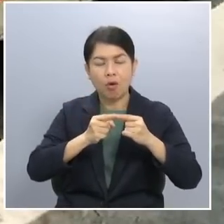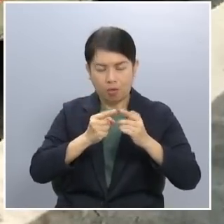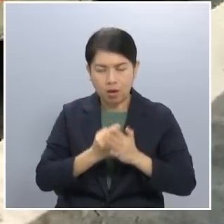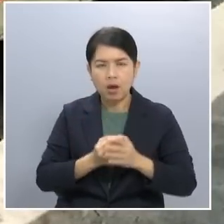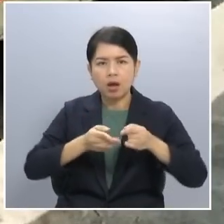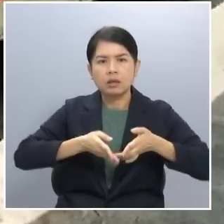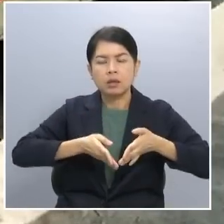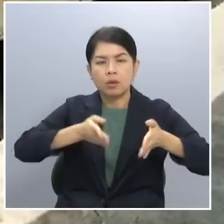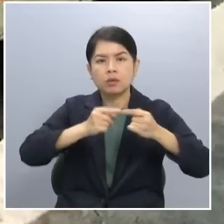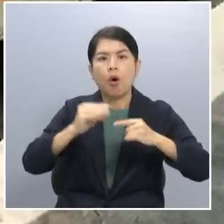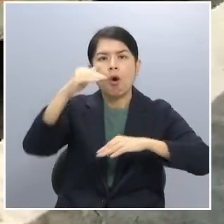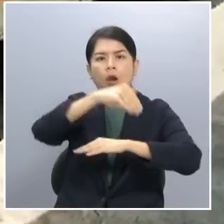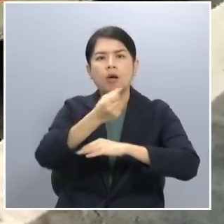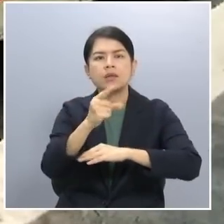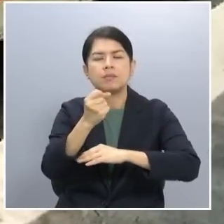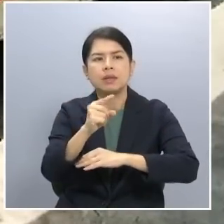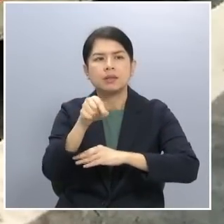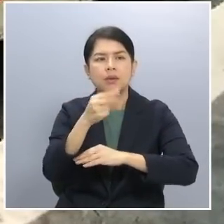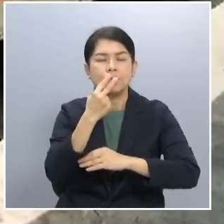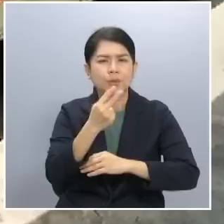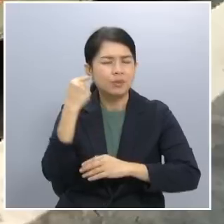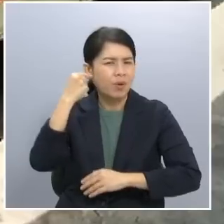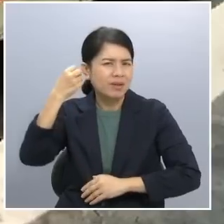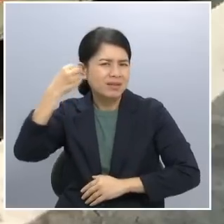ะครับนี่เป็นเสียงปืนนะฮะ